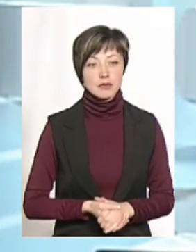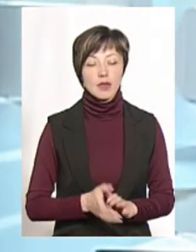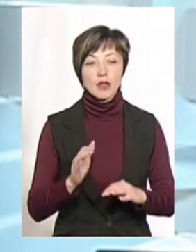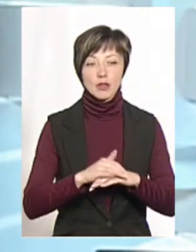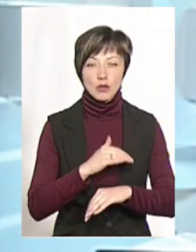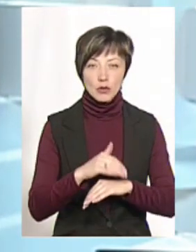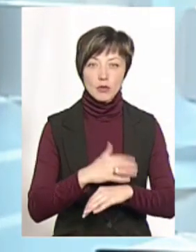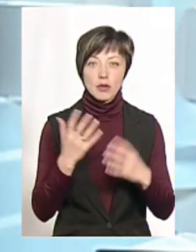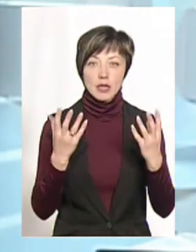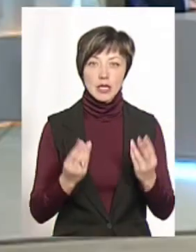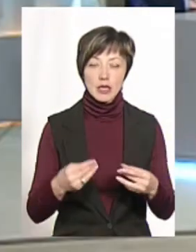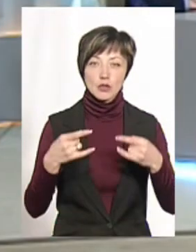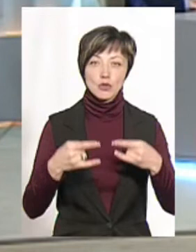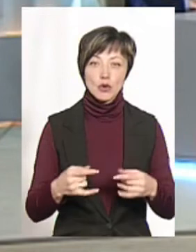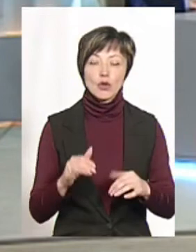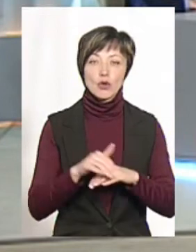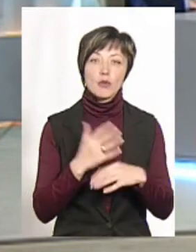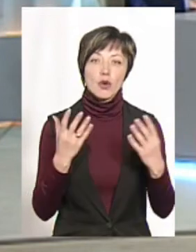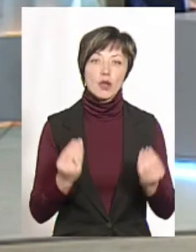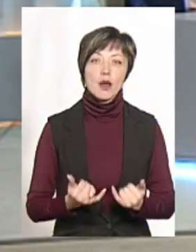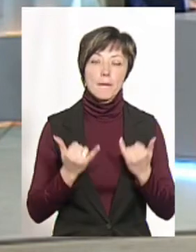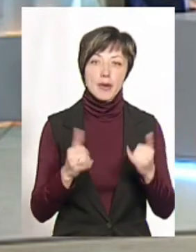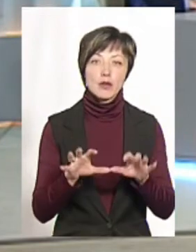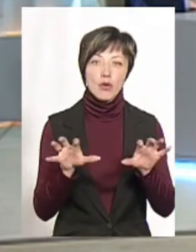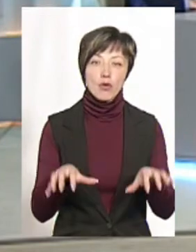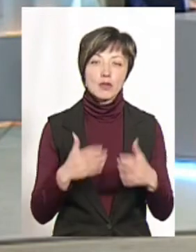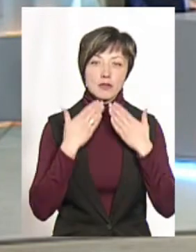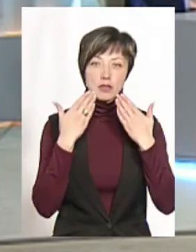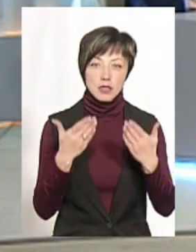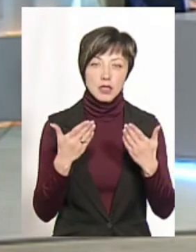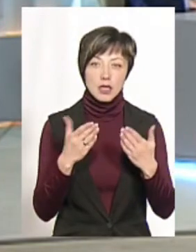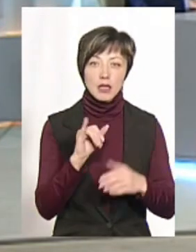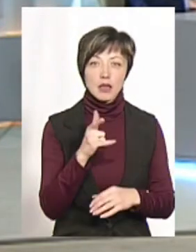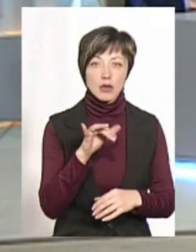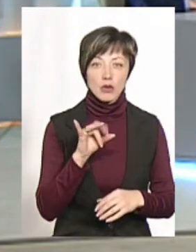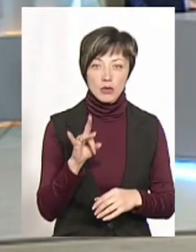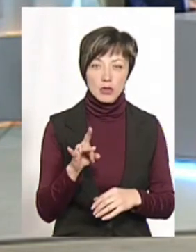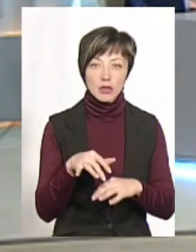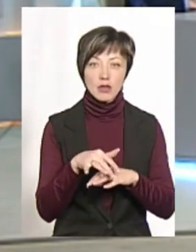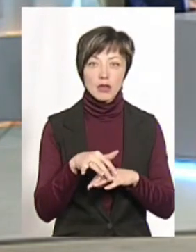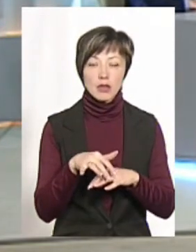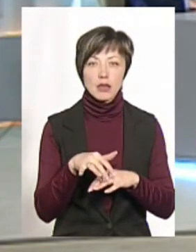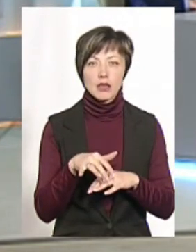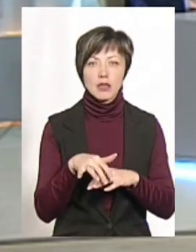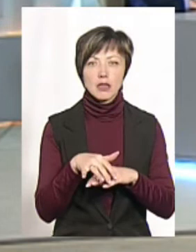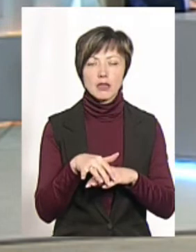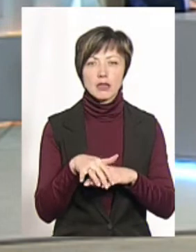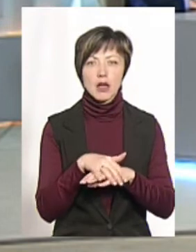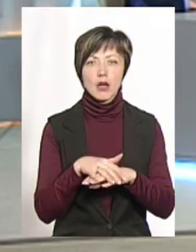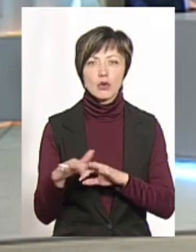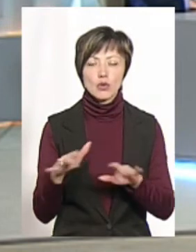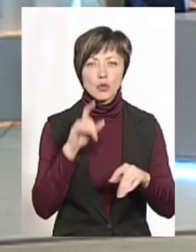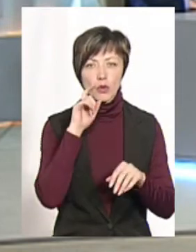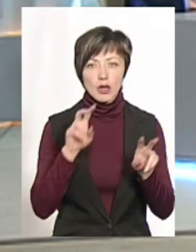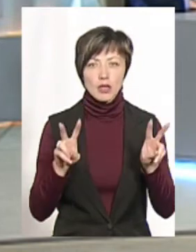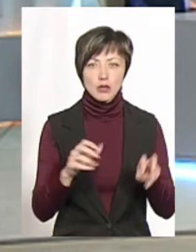Доброго дня, студія. Доброго дня, пане голове. Це до вас звертається Стукан Ігор, Народний рух України.